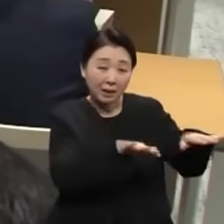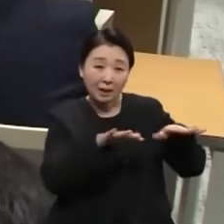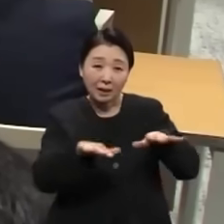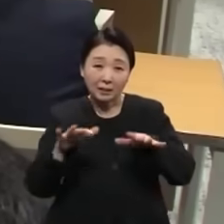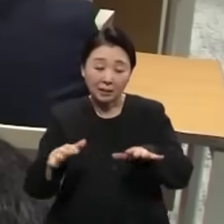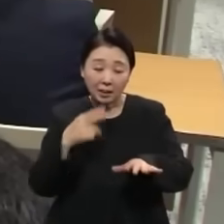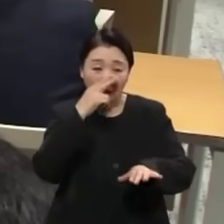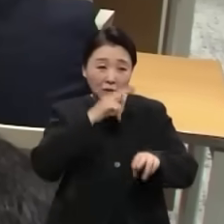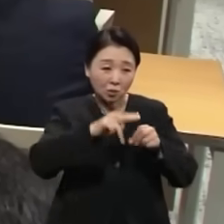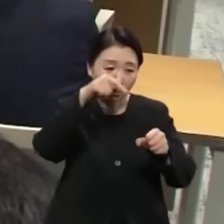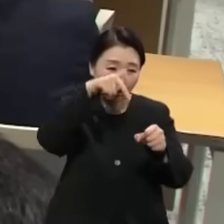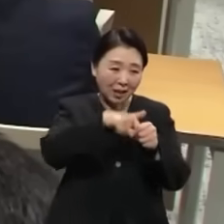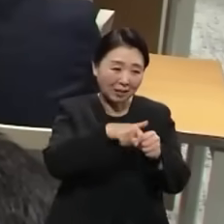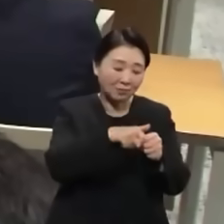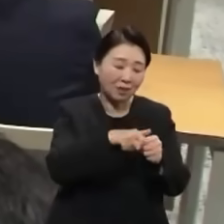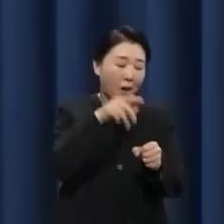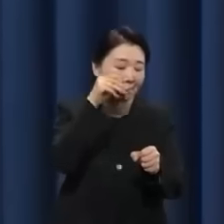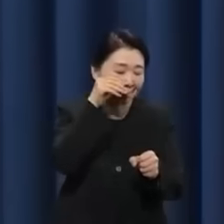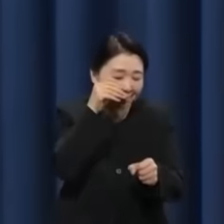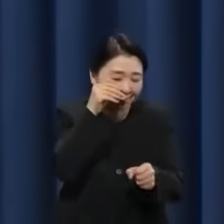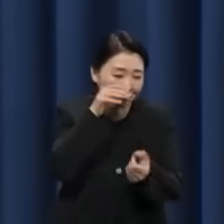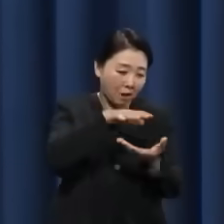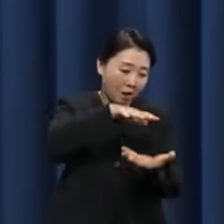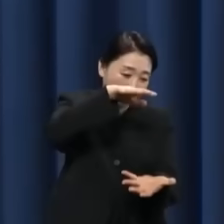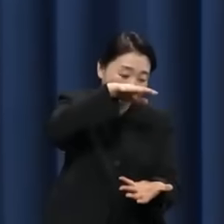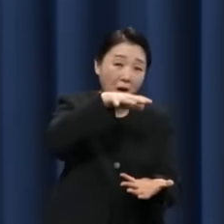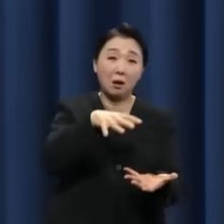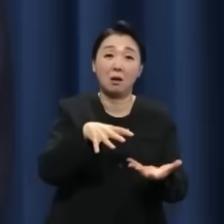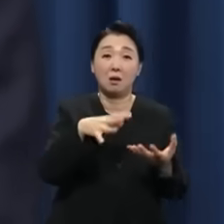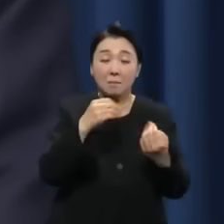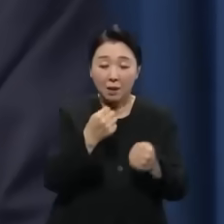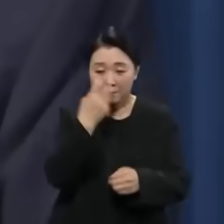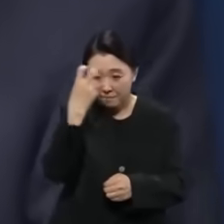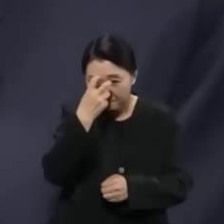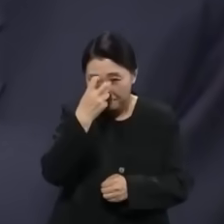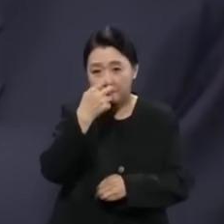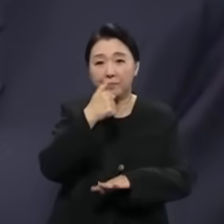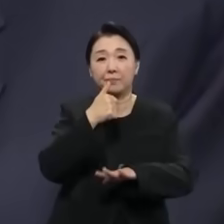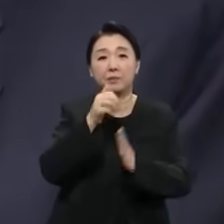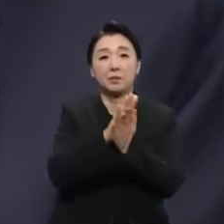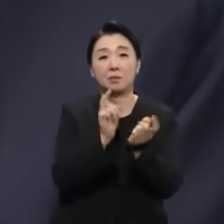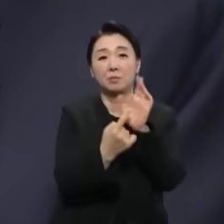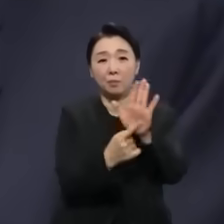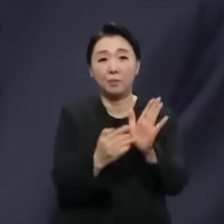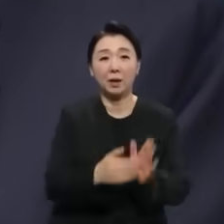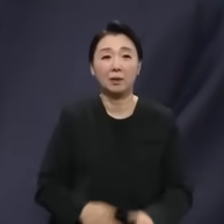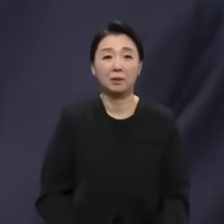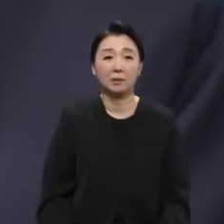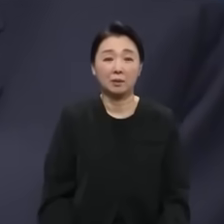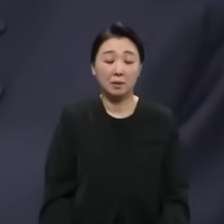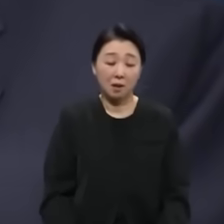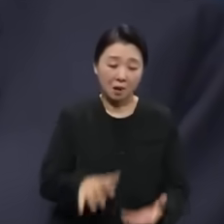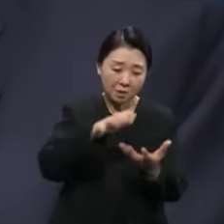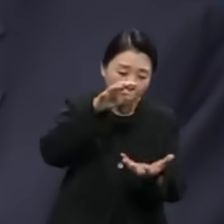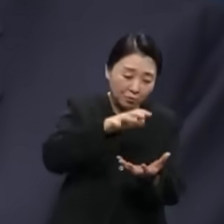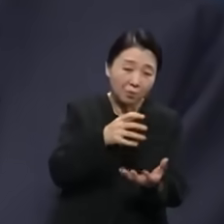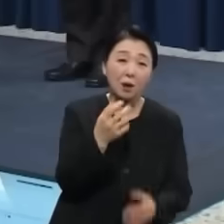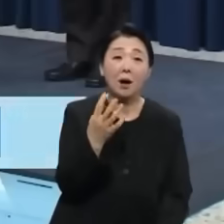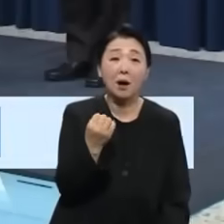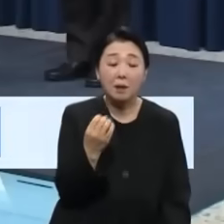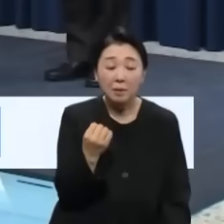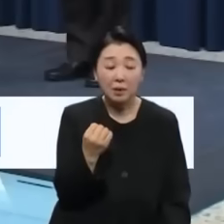석유와 가스가 매장돼 있을 가능성이 높다는 물리탐사 결과를 직접 공개했습니다 추정 매장량은 최소